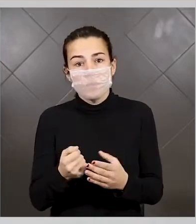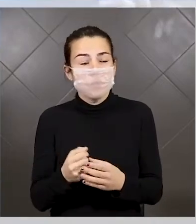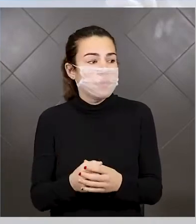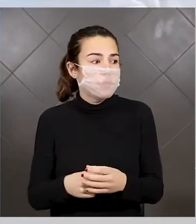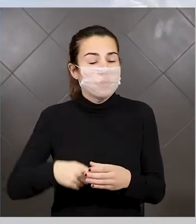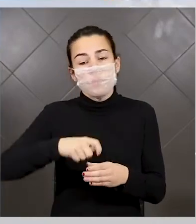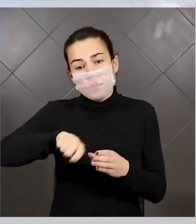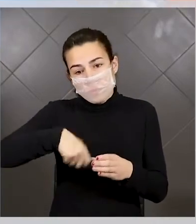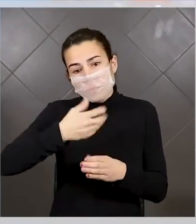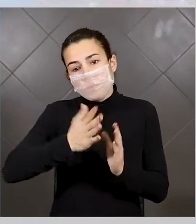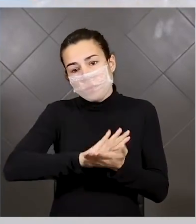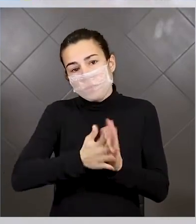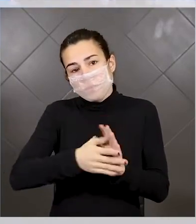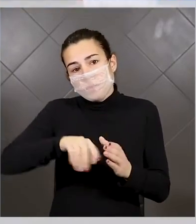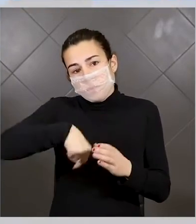A poc a poc.